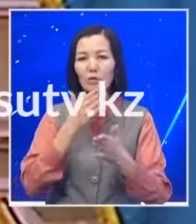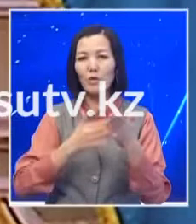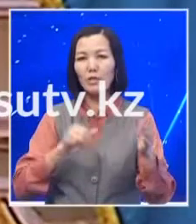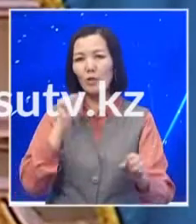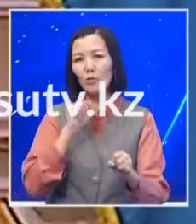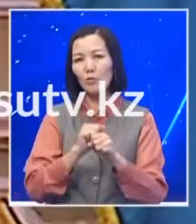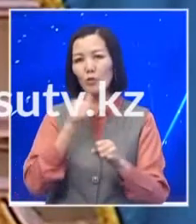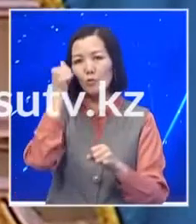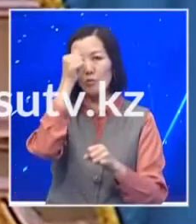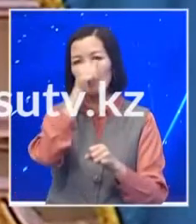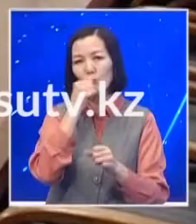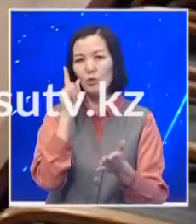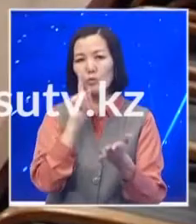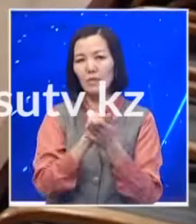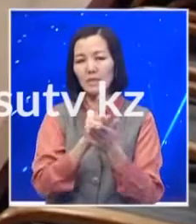жылы.